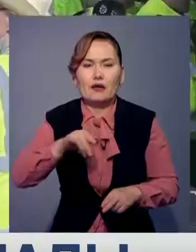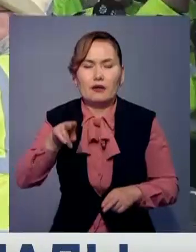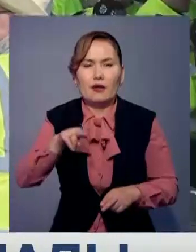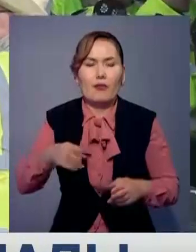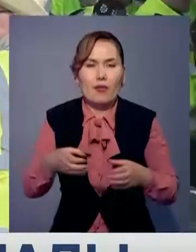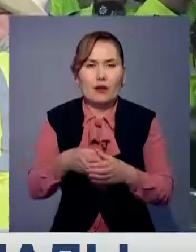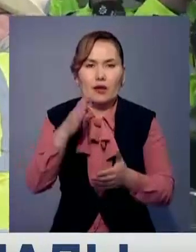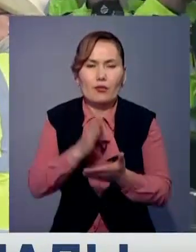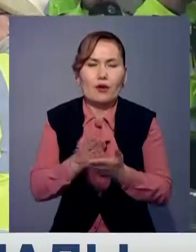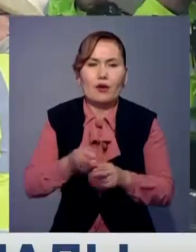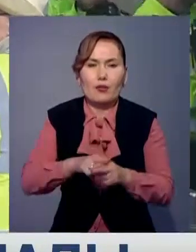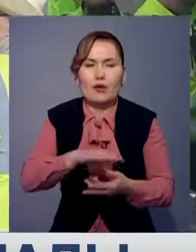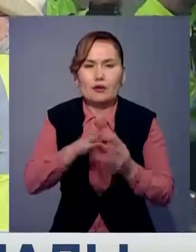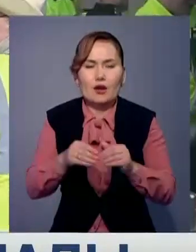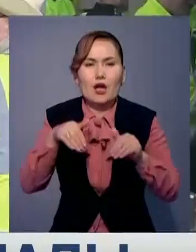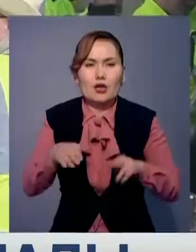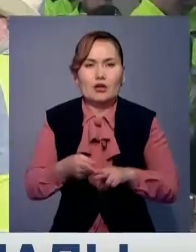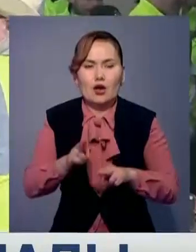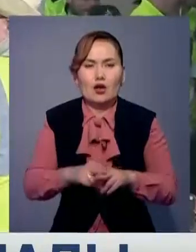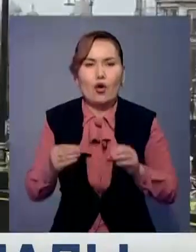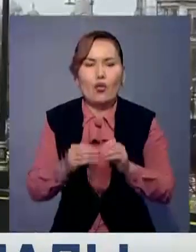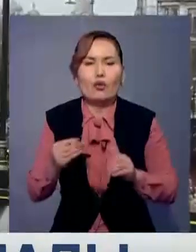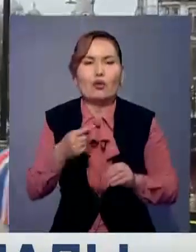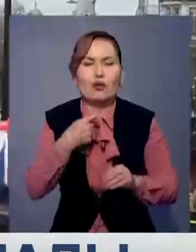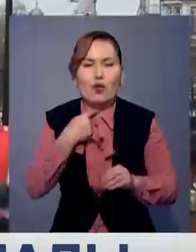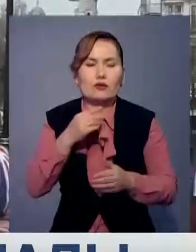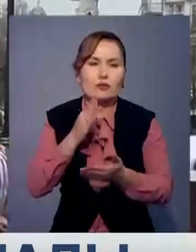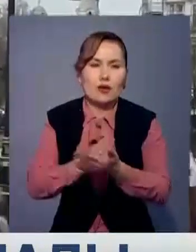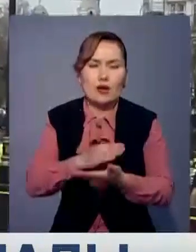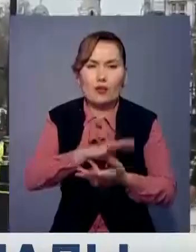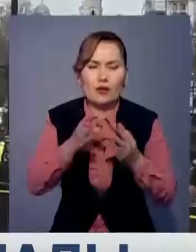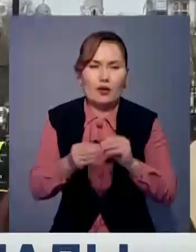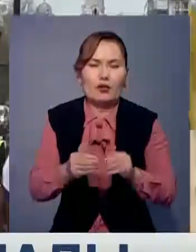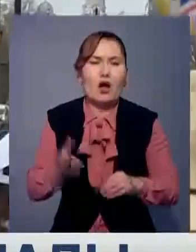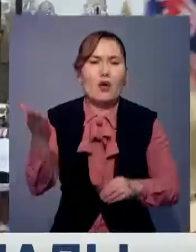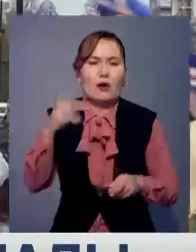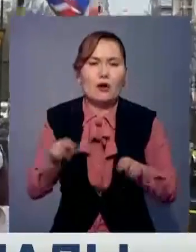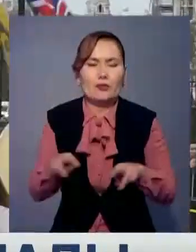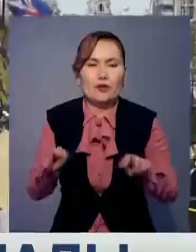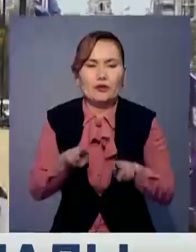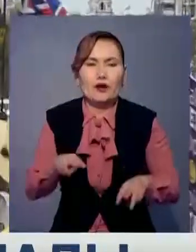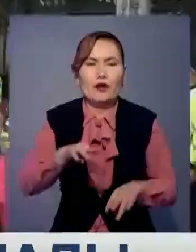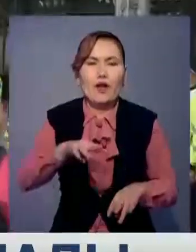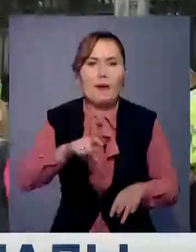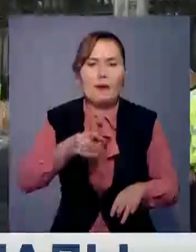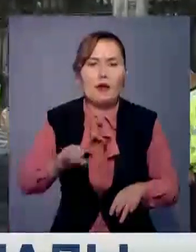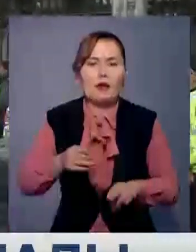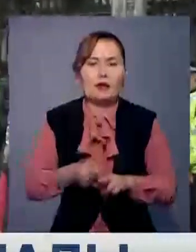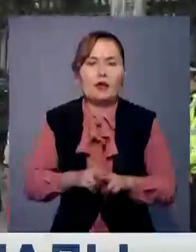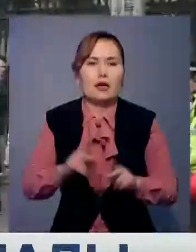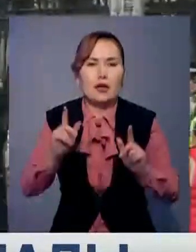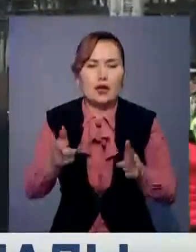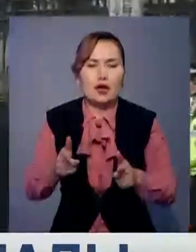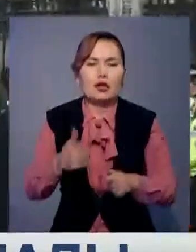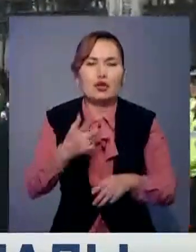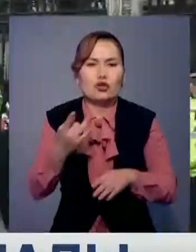бар. Олардың еншісінде шешуші 10 дауыс. Айта кетейік, парламент бұрынғы премьер-министр Тереза Мэй ұсынған келісімді 3 рет